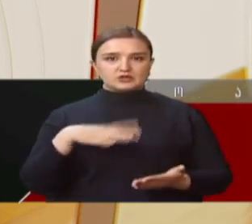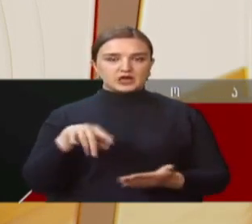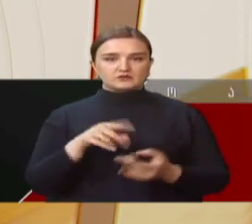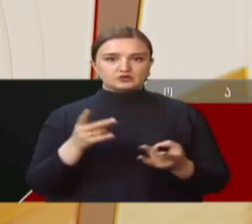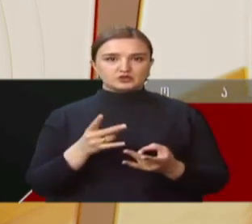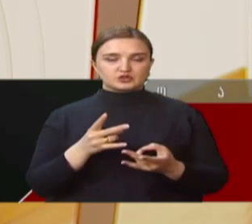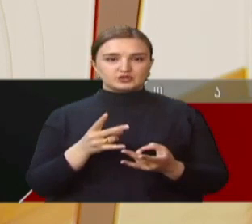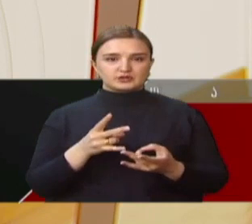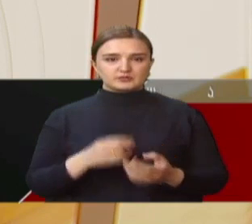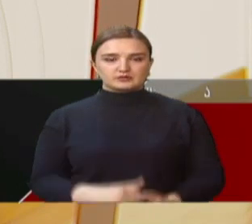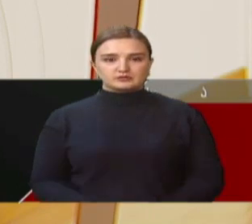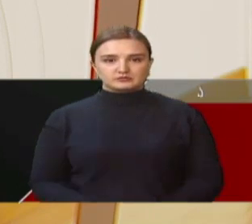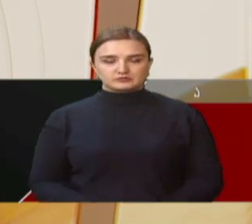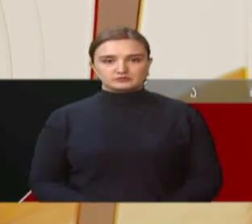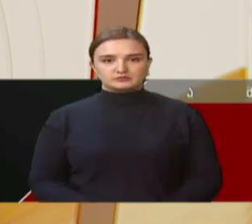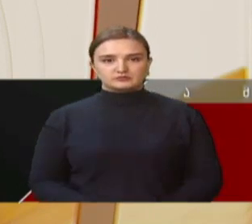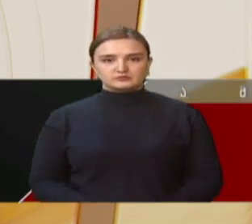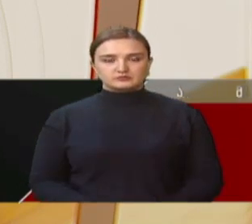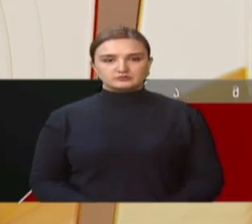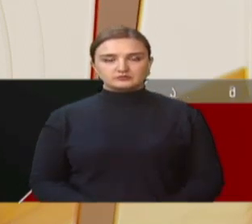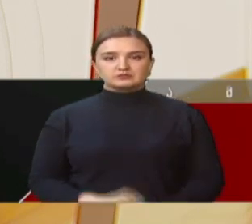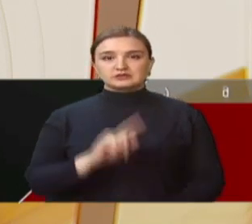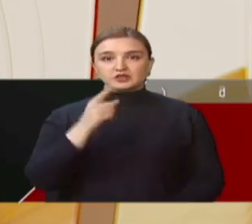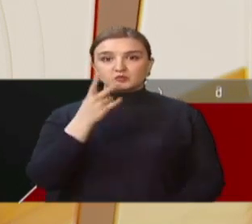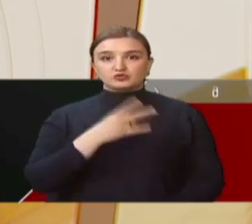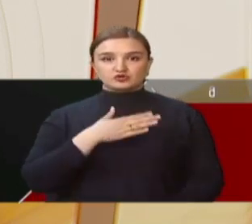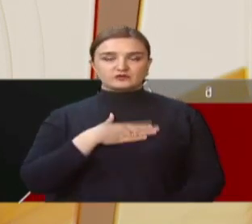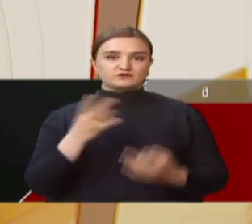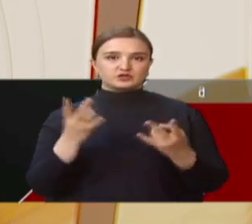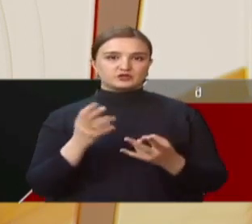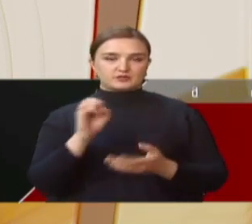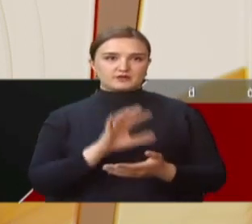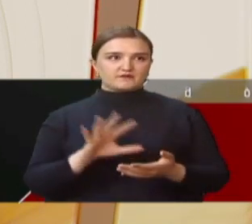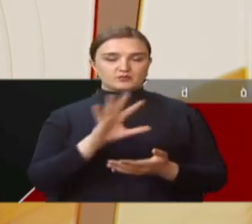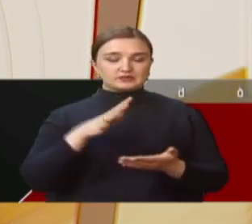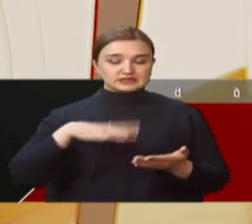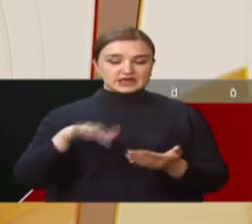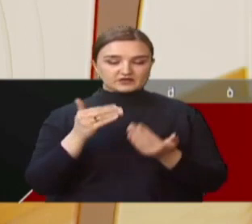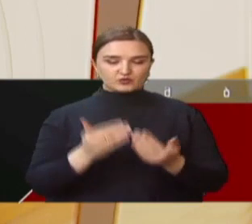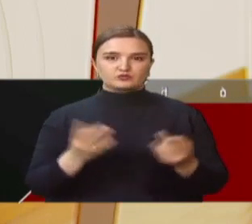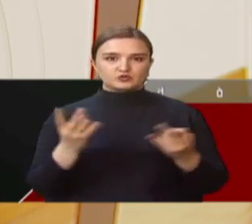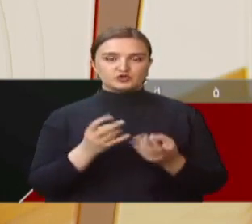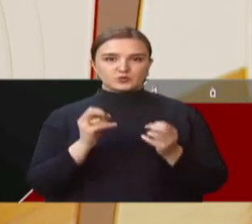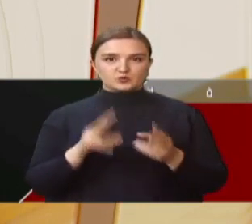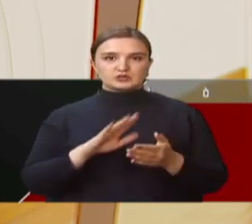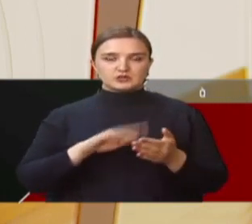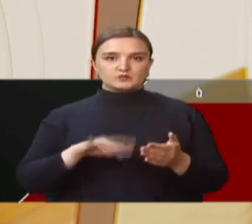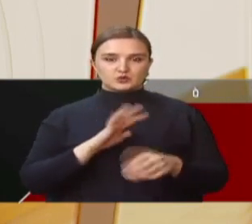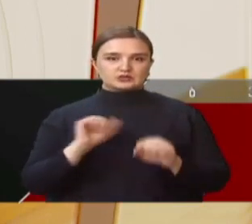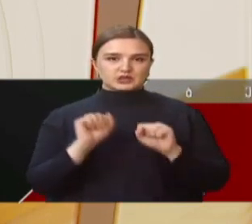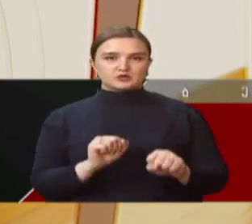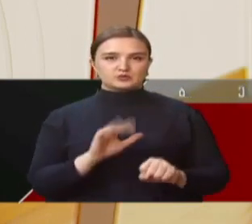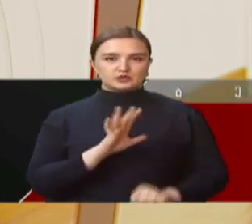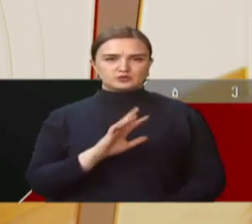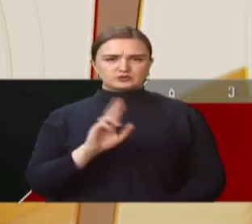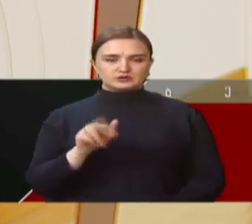საქართველოს ჭირდება ამ ძნელბედობიშაფს ევროპა. Რა თქმა უნდა, ჩვენ ჭირდება ევროპა. Მე ევროპა ჭირდება საქართველოსთვის, რომ უსაფრთხო იყოს, დაცული იყოს